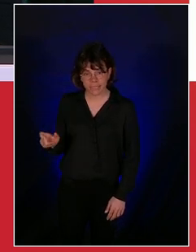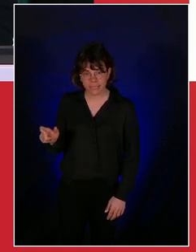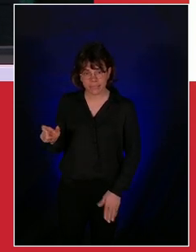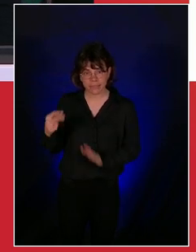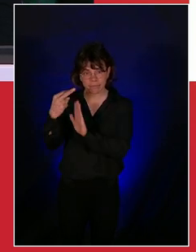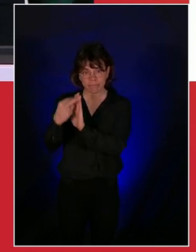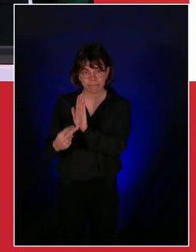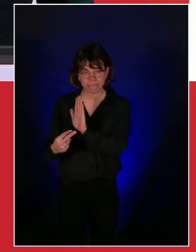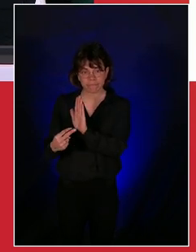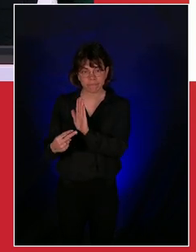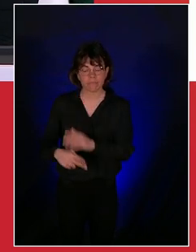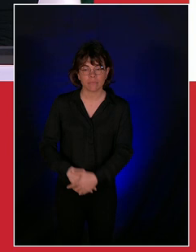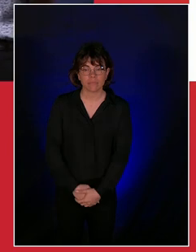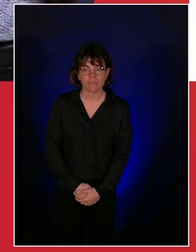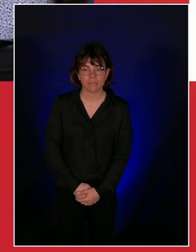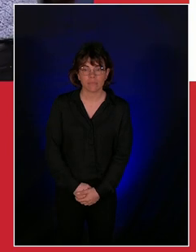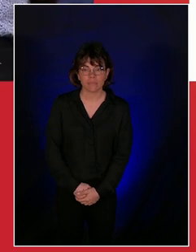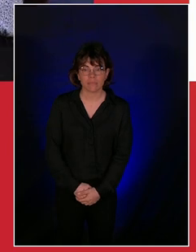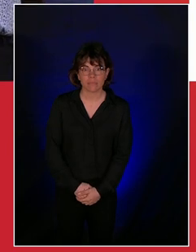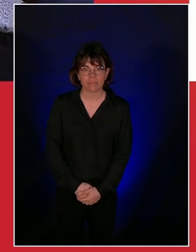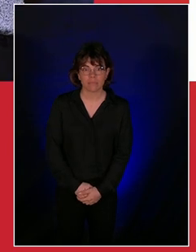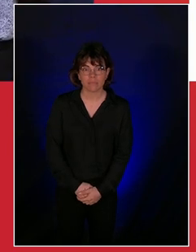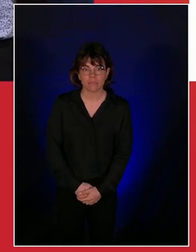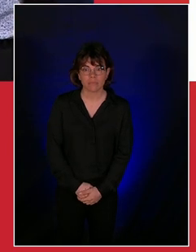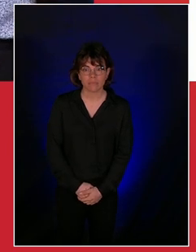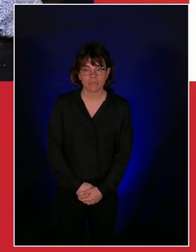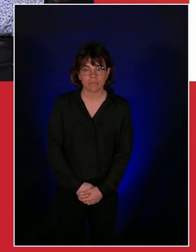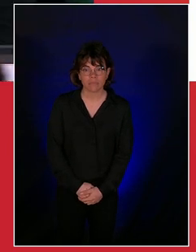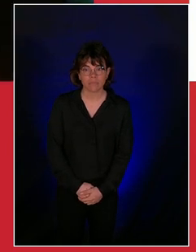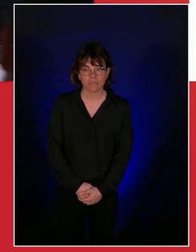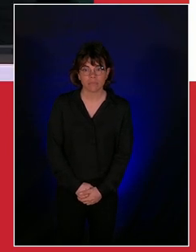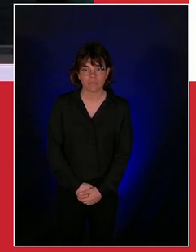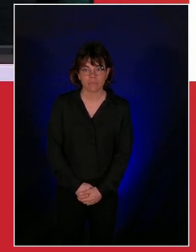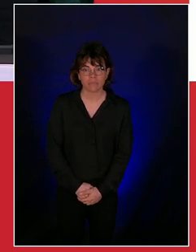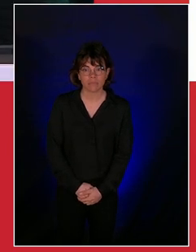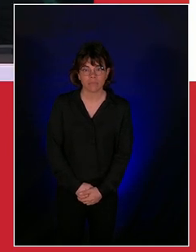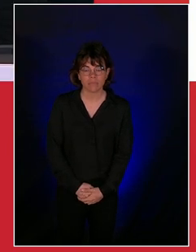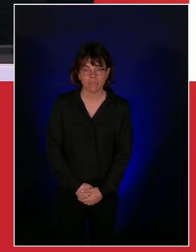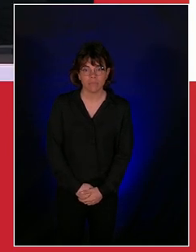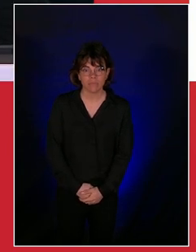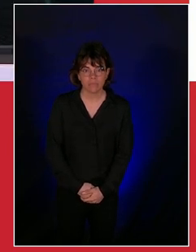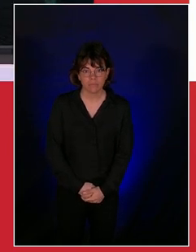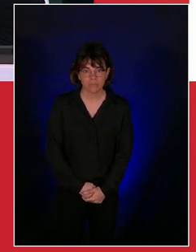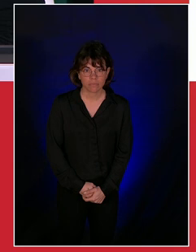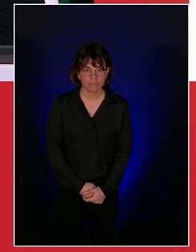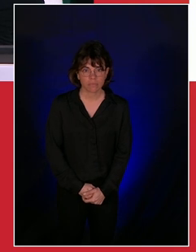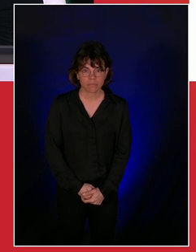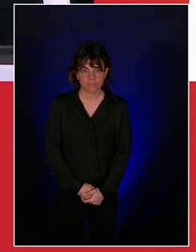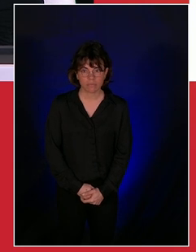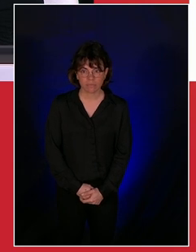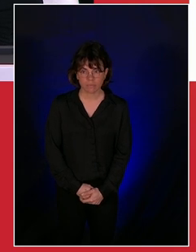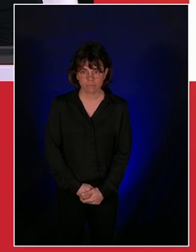Denis Lalisse, Agathe Leberdet, Myriam